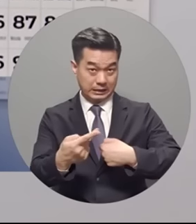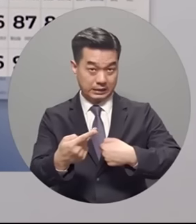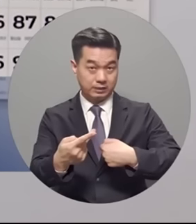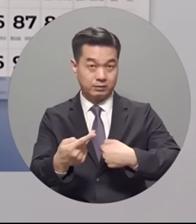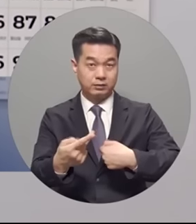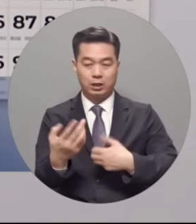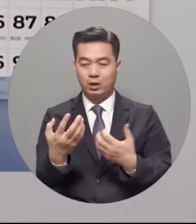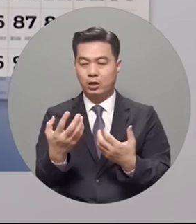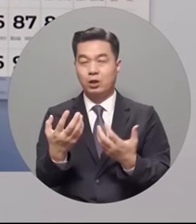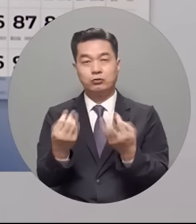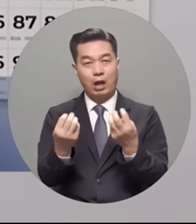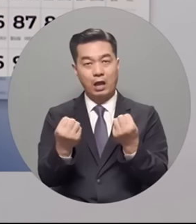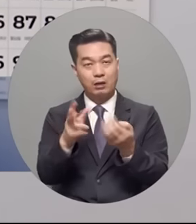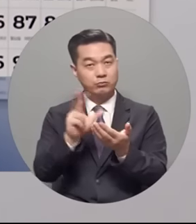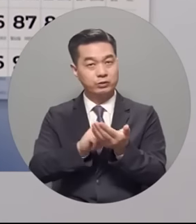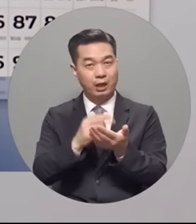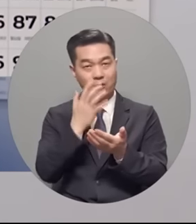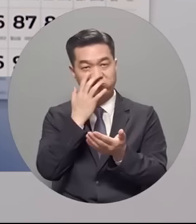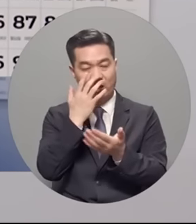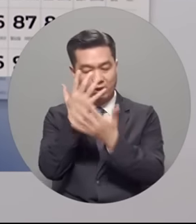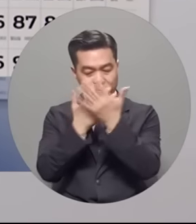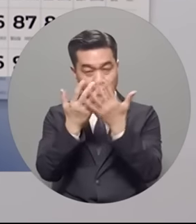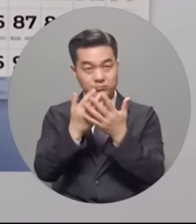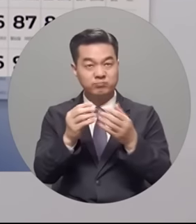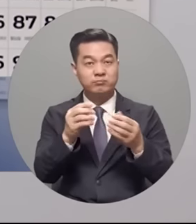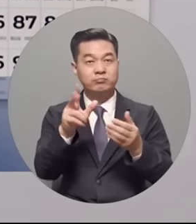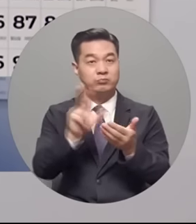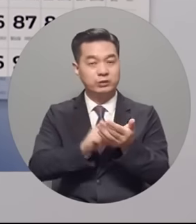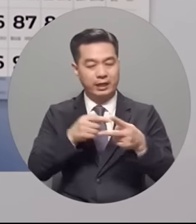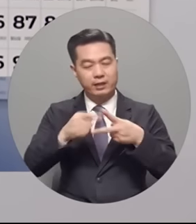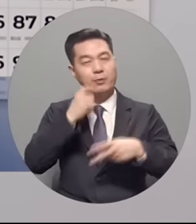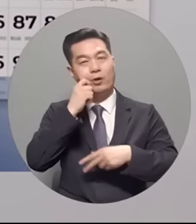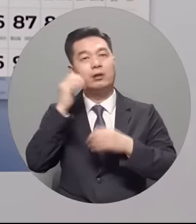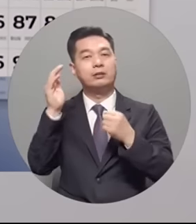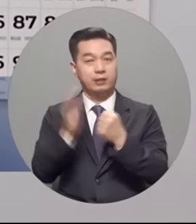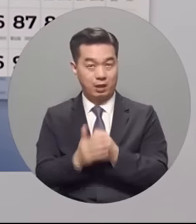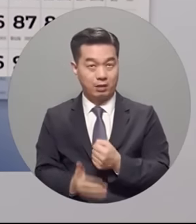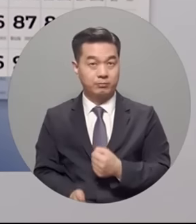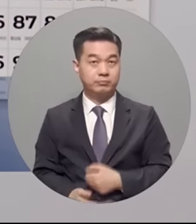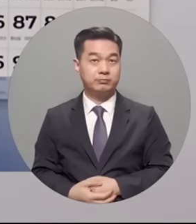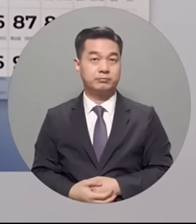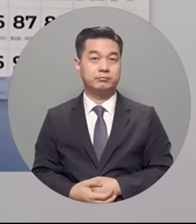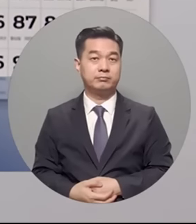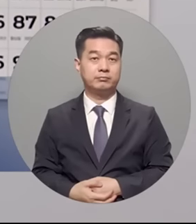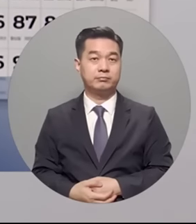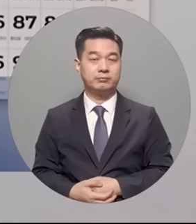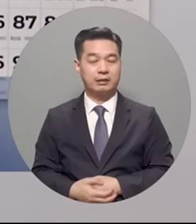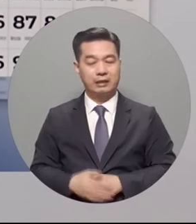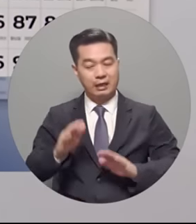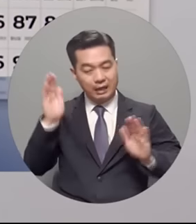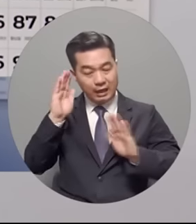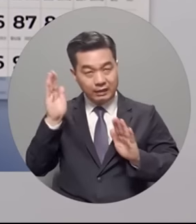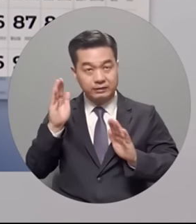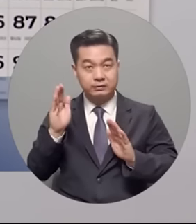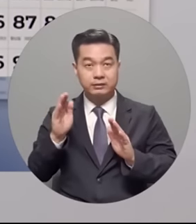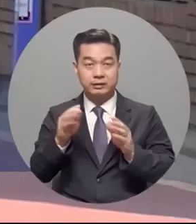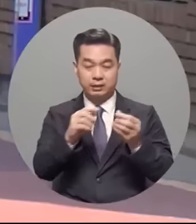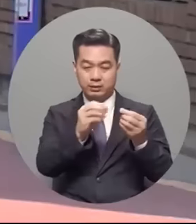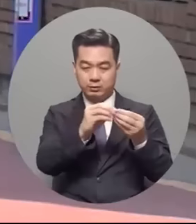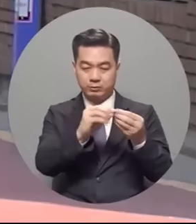못 푸는데 문제를 이해하지 못해서 못 푸는 것 때문에 우리 아이들이 문해력이랑 독해력의 문제가